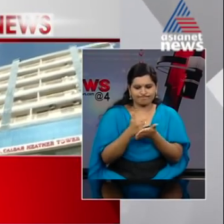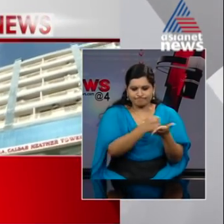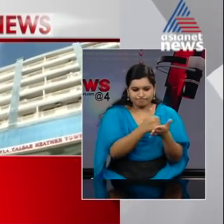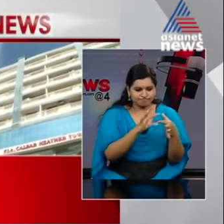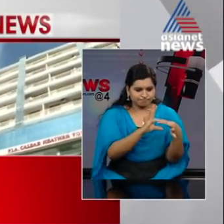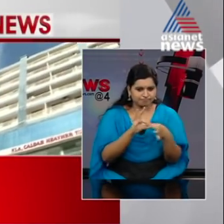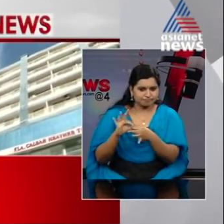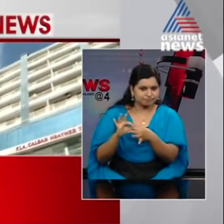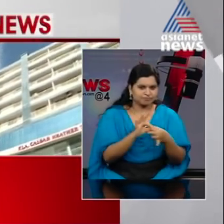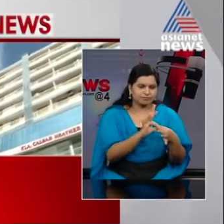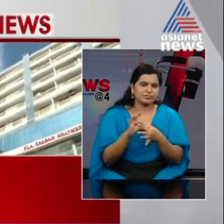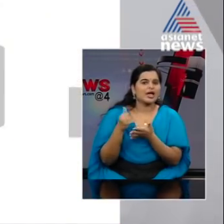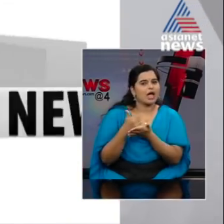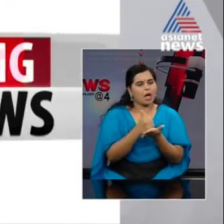ഫോണും ഈ